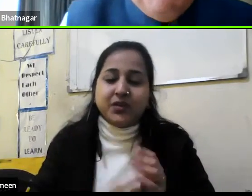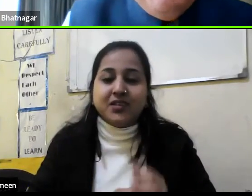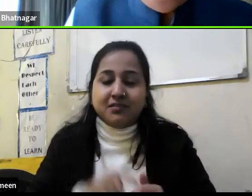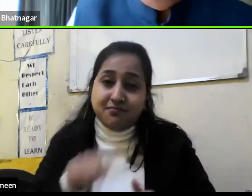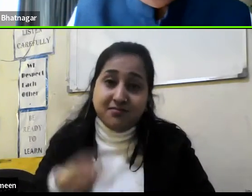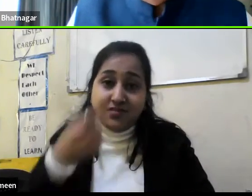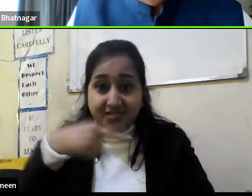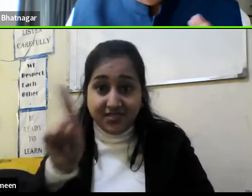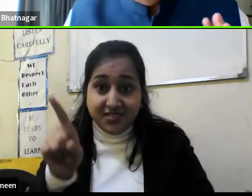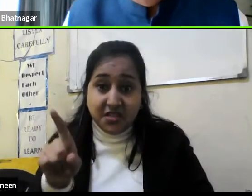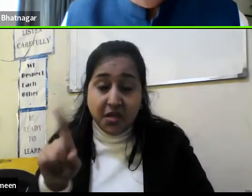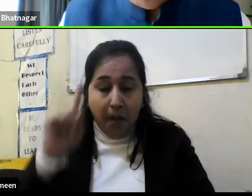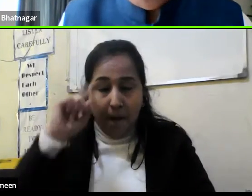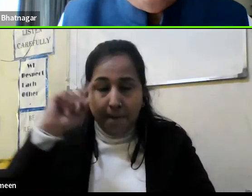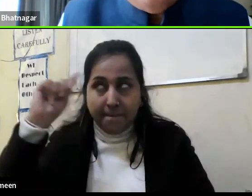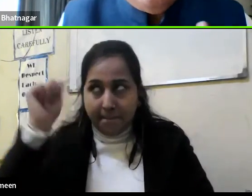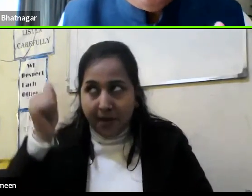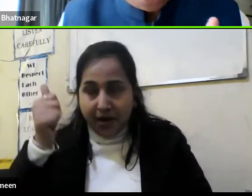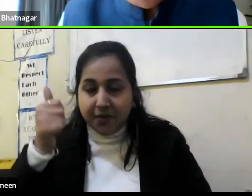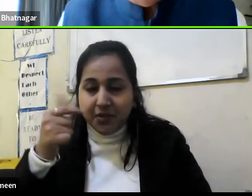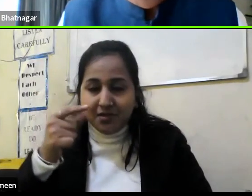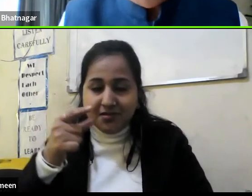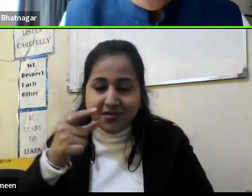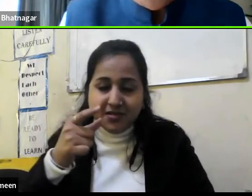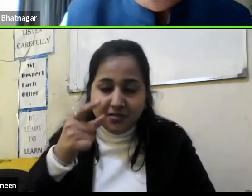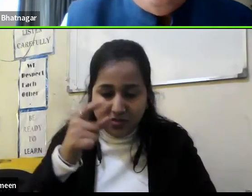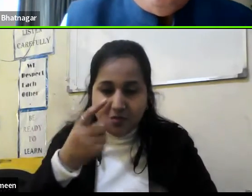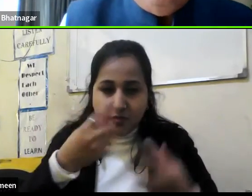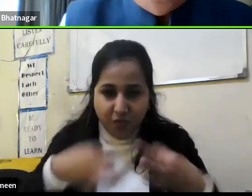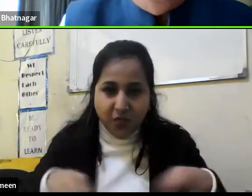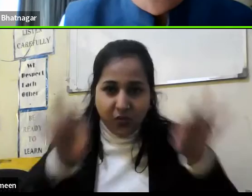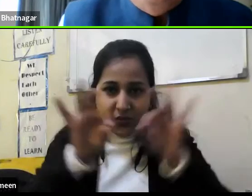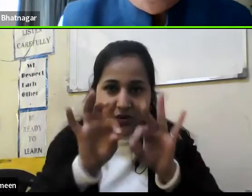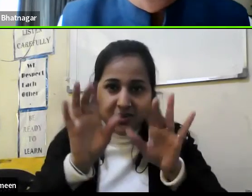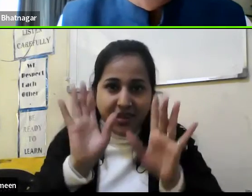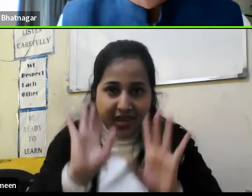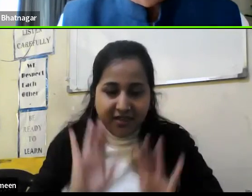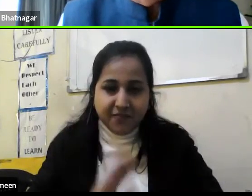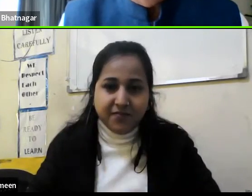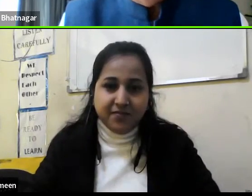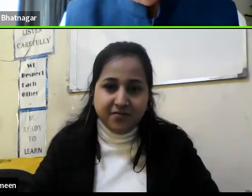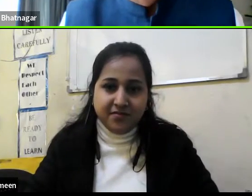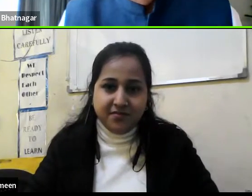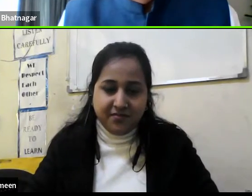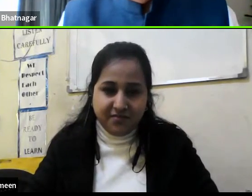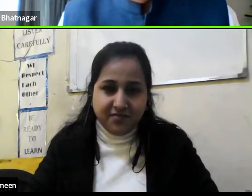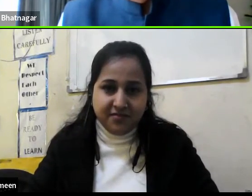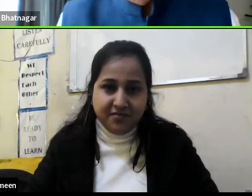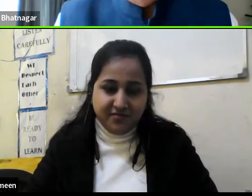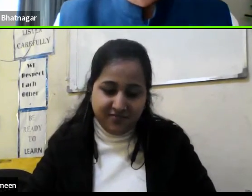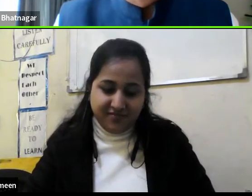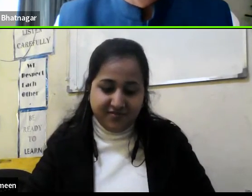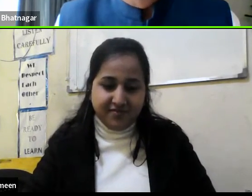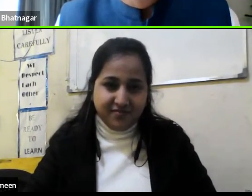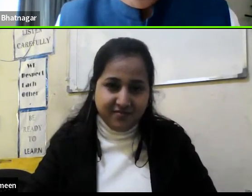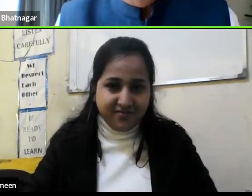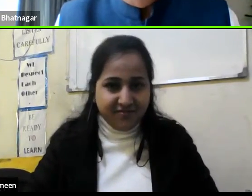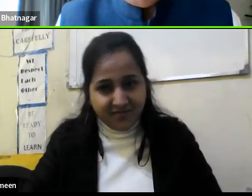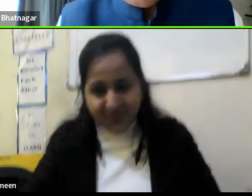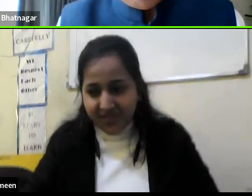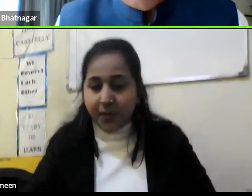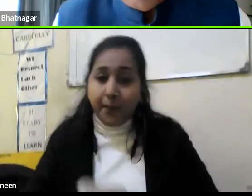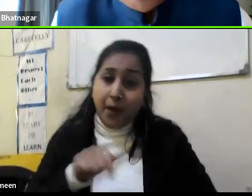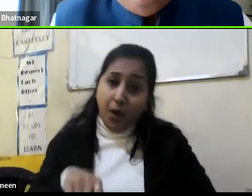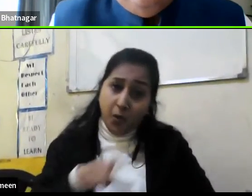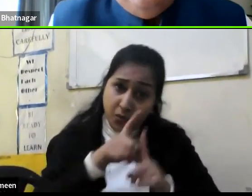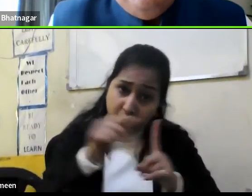है। पागलपन मतलब कि उसके मायने दूसरे होते हैं, लेकिन आपने जो मायने समझा है वो सही बात है। वही पागलपन एक चाहिए कि ये तो मैं करके रखूंगा और मेरे